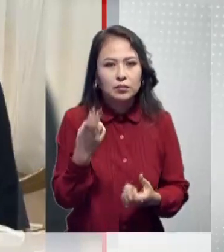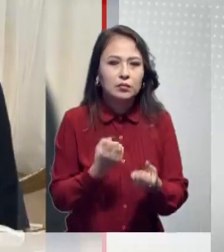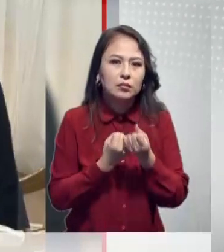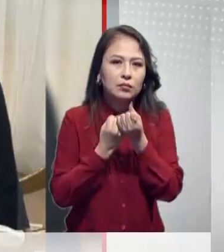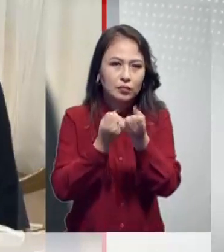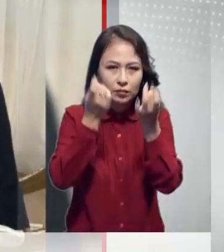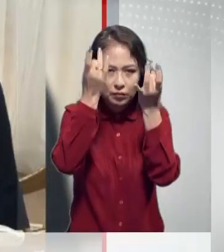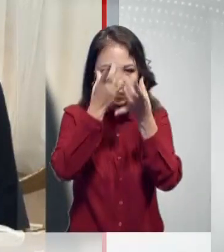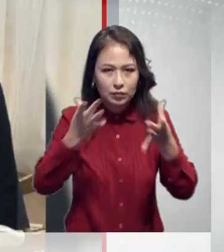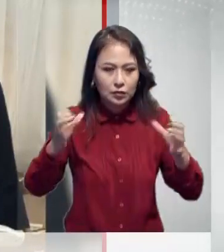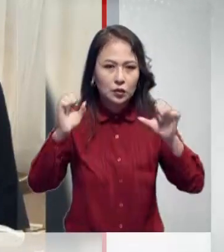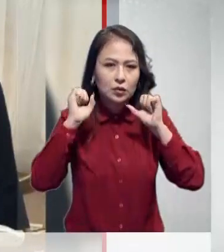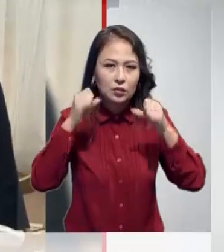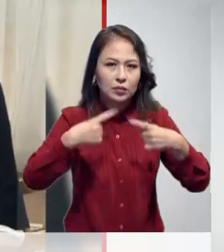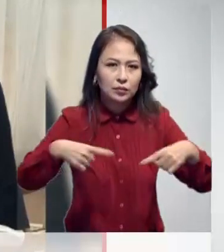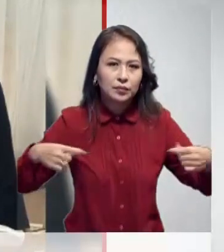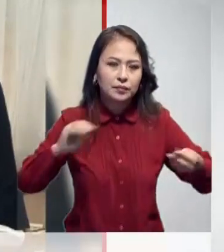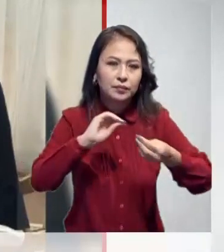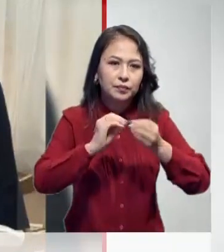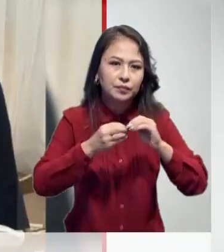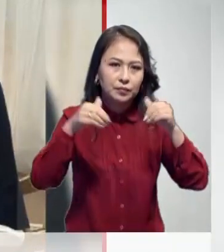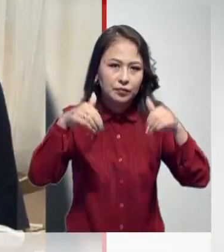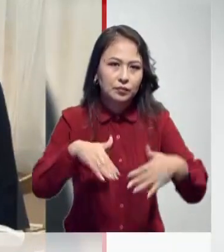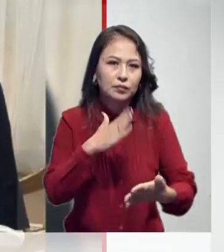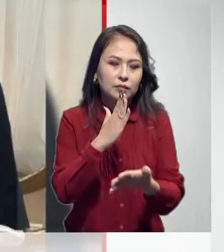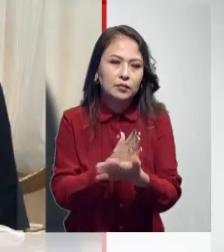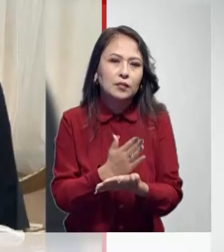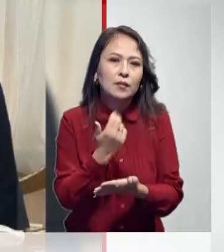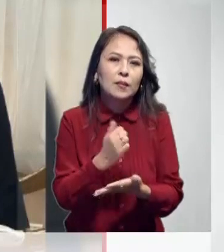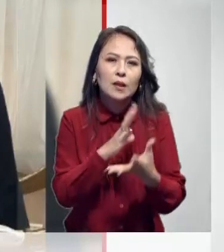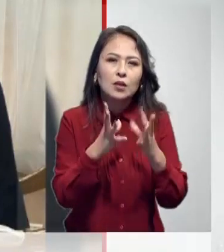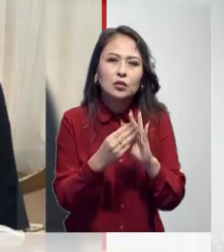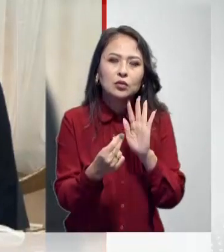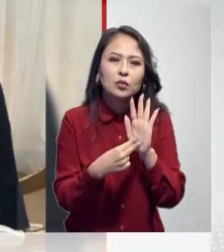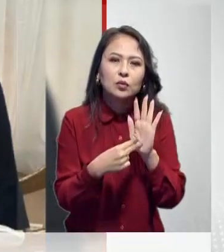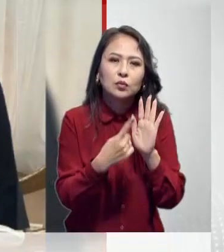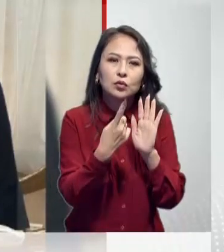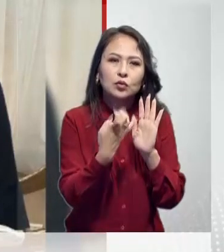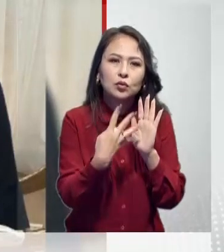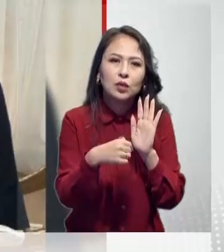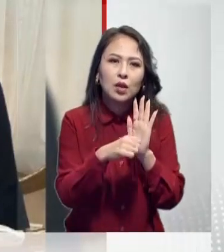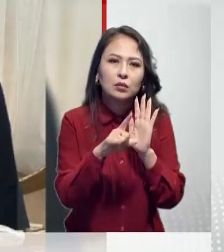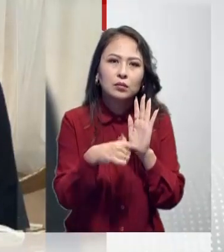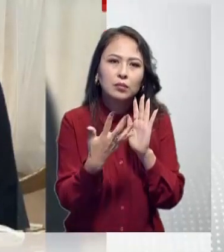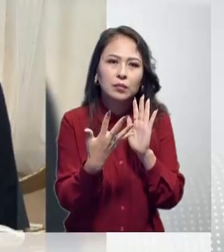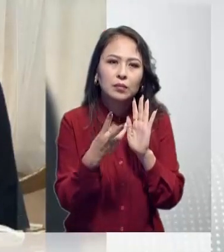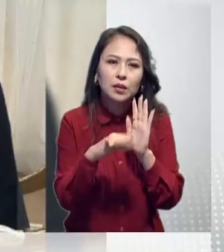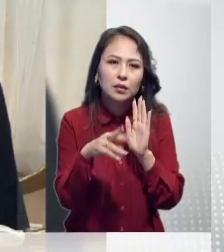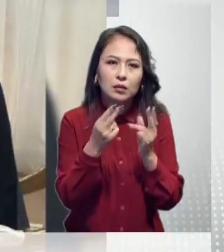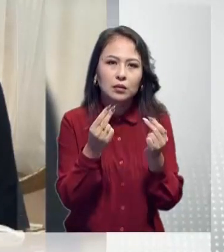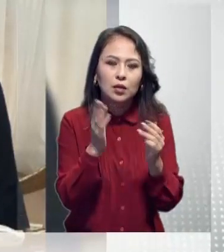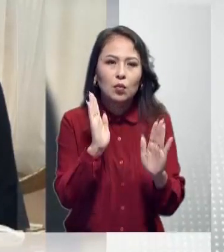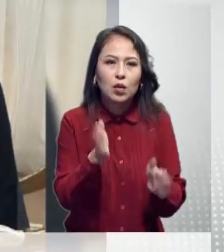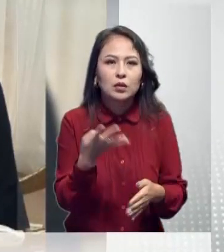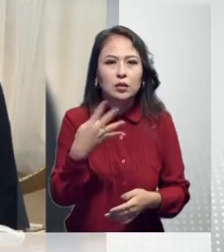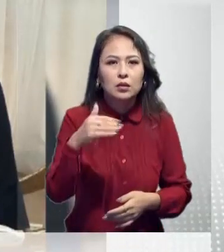әлеуметтік қолдау, мәдениет және спорт салаларында негізгі мәселелерді шешуге атсалысты. Жалпы сомасы 146,5